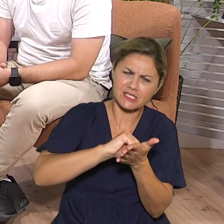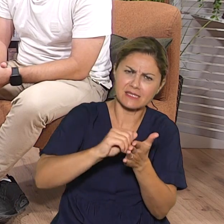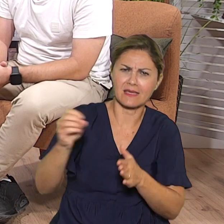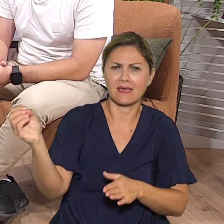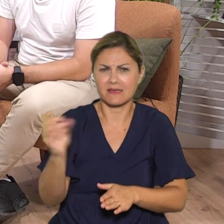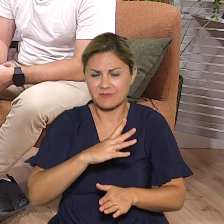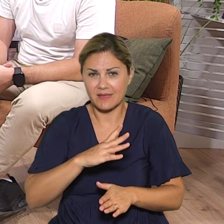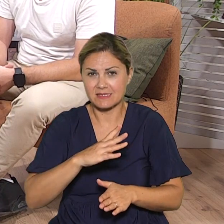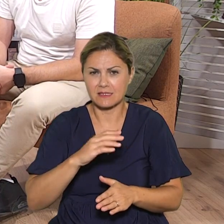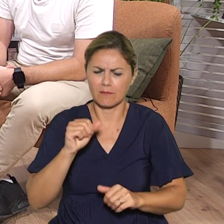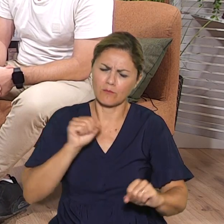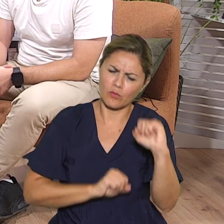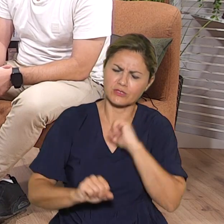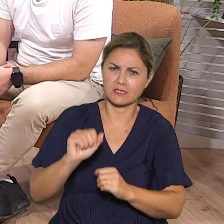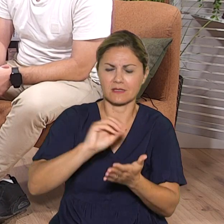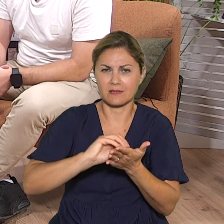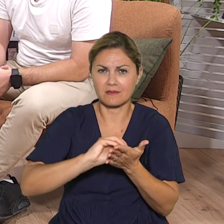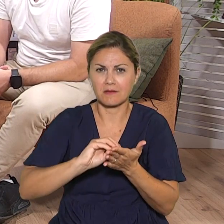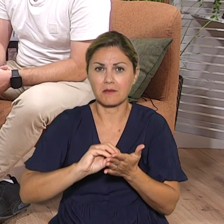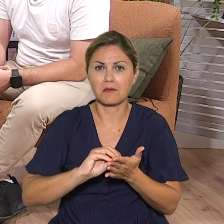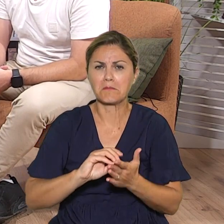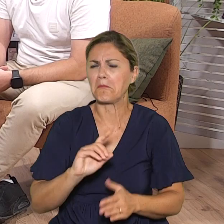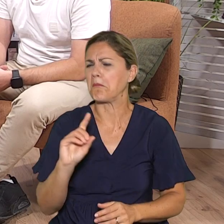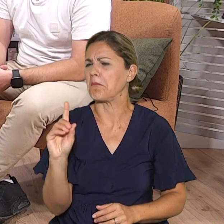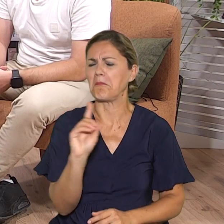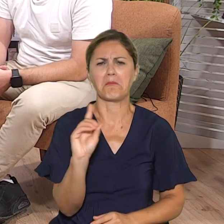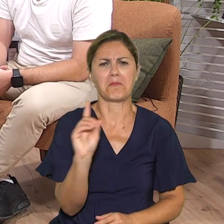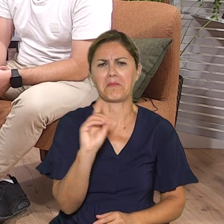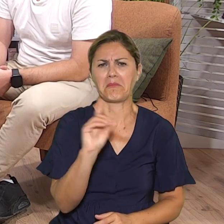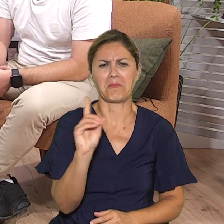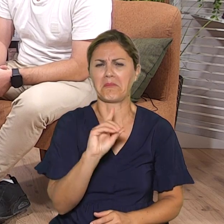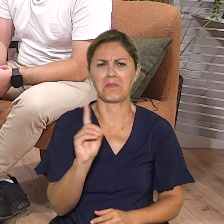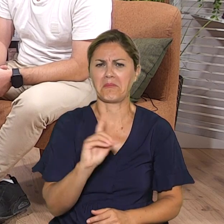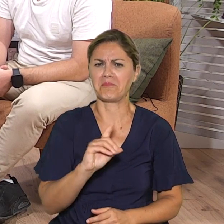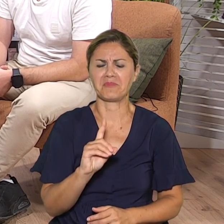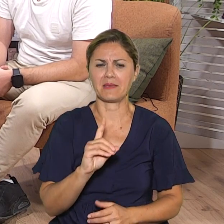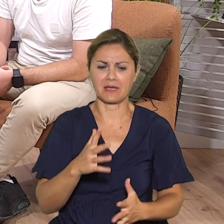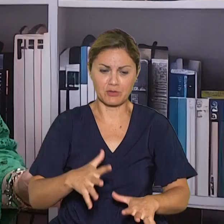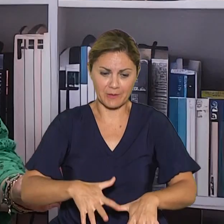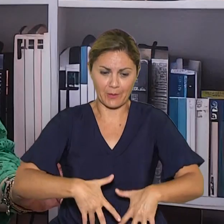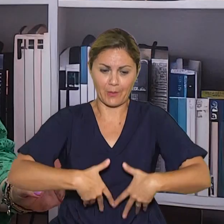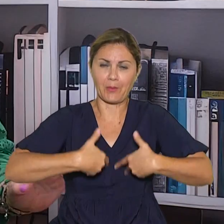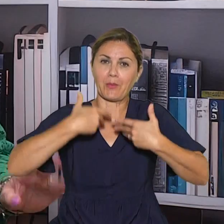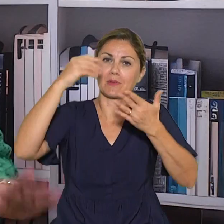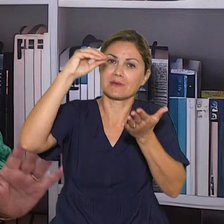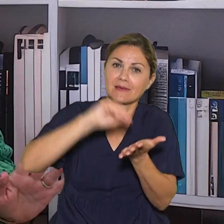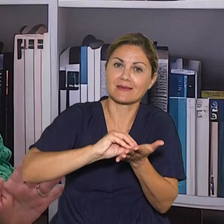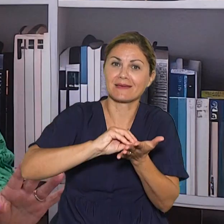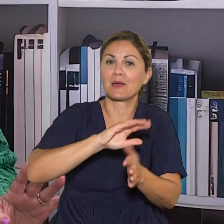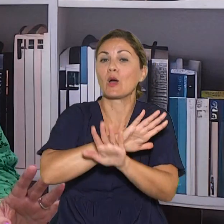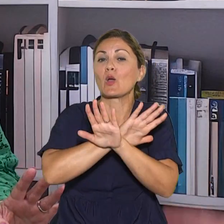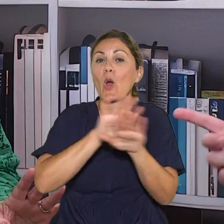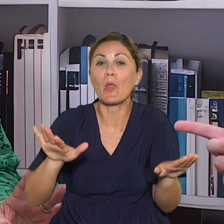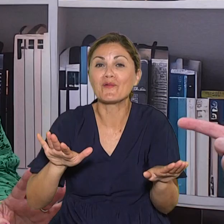pogledam da li sam negdje ono kao falila, ali to vrlo bude neko slovo ili nešto. Nema falinke. Kasnije kada bi ispravljala, to ne bi bilo